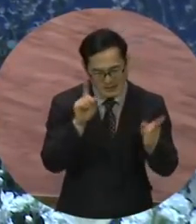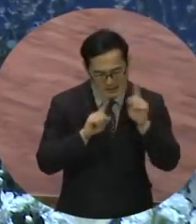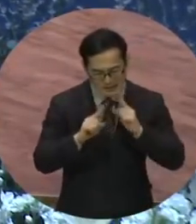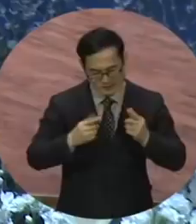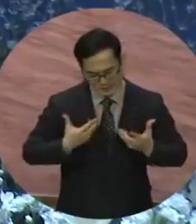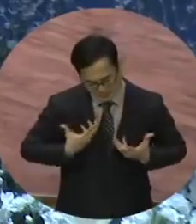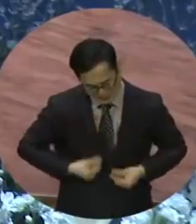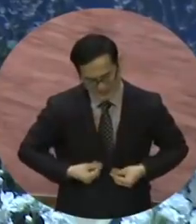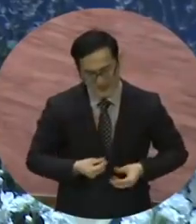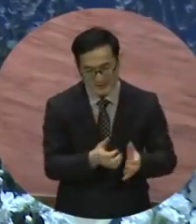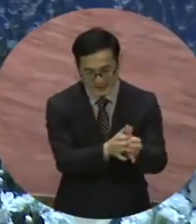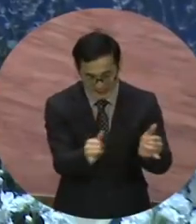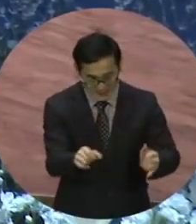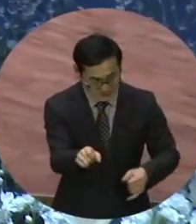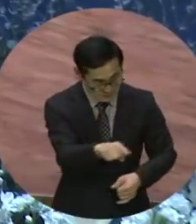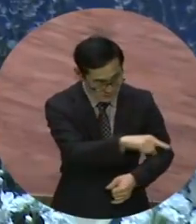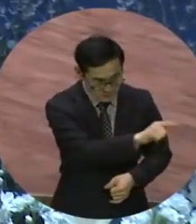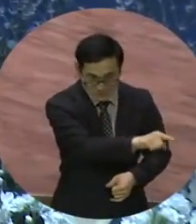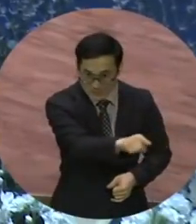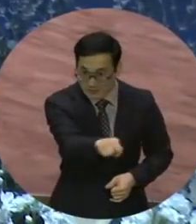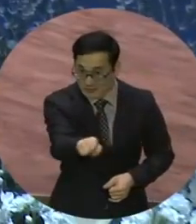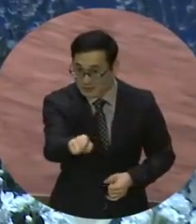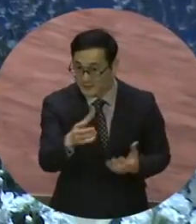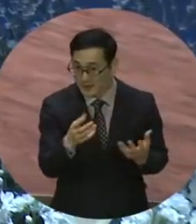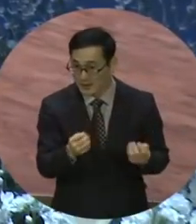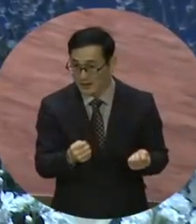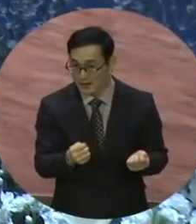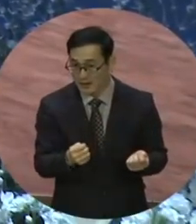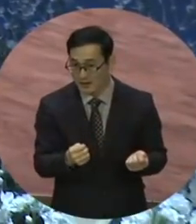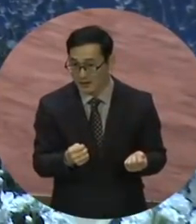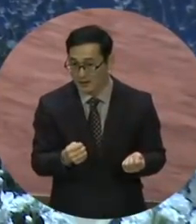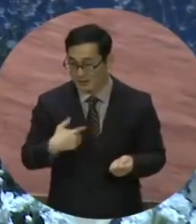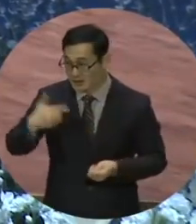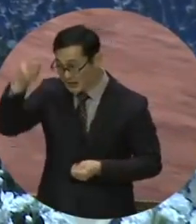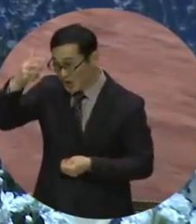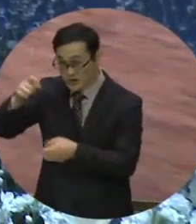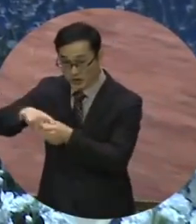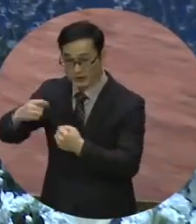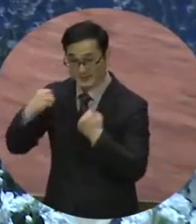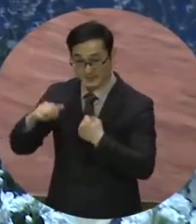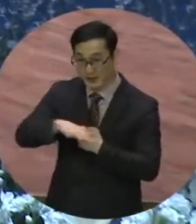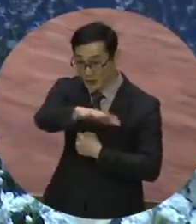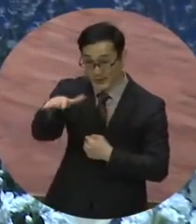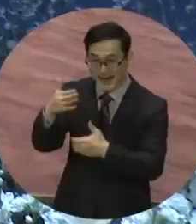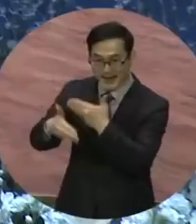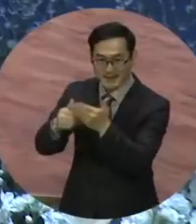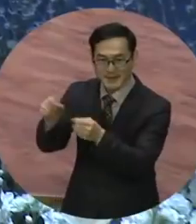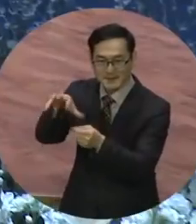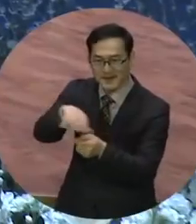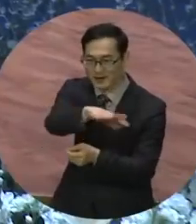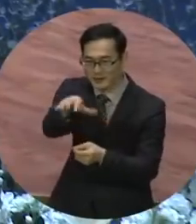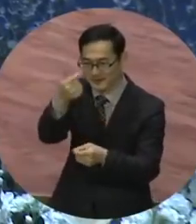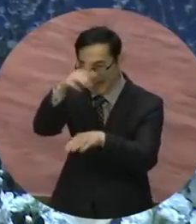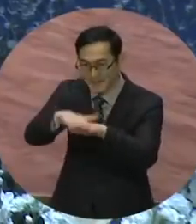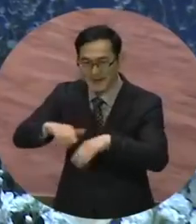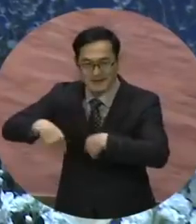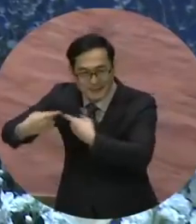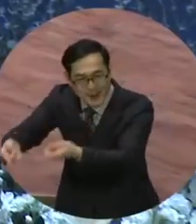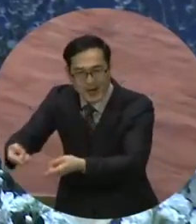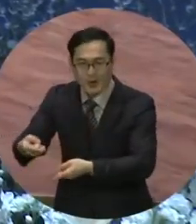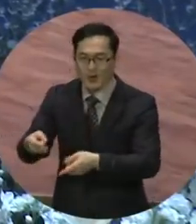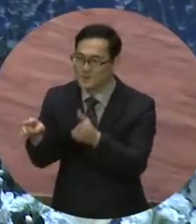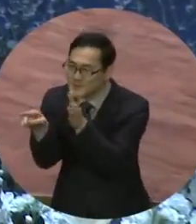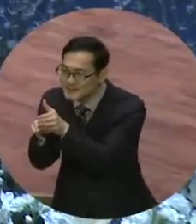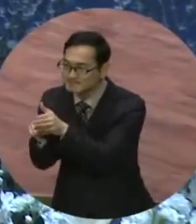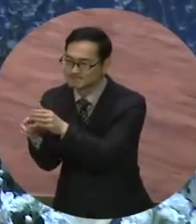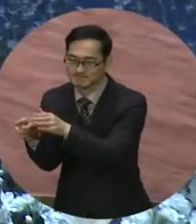영혼들을 주변에 많이 있어요. 여러분들은 영적으로 건강해서 오늘 하나님 앞에나 예배나 할 수 있는 용기와